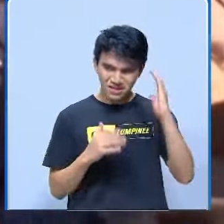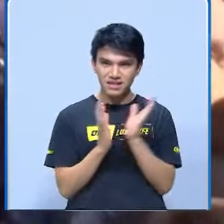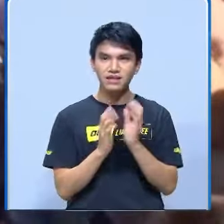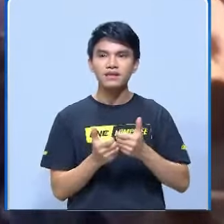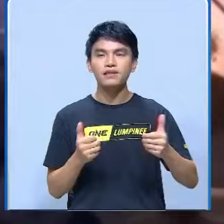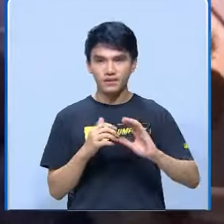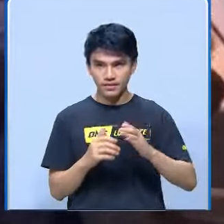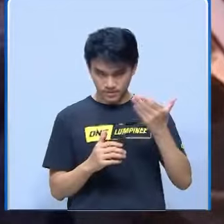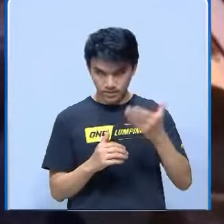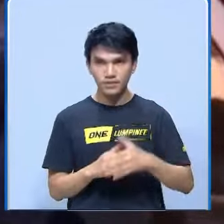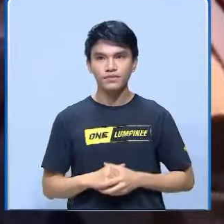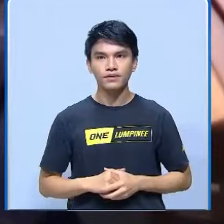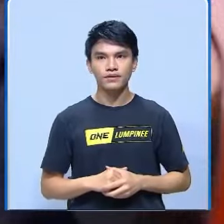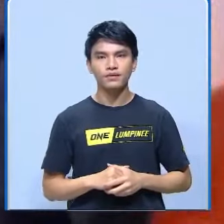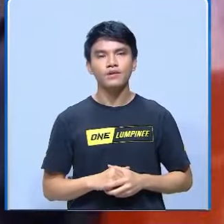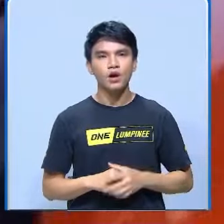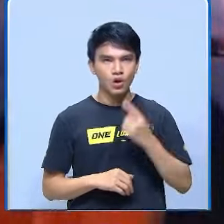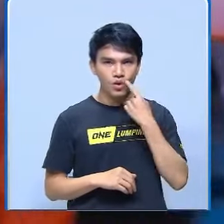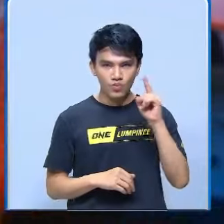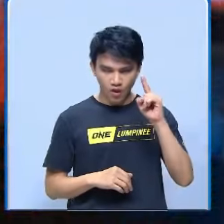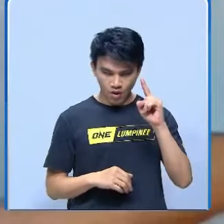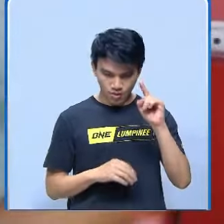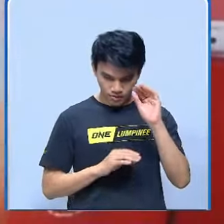จับแยกกันไปก่อนจะแจ้งข้อหากับนายจิร